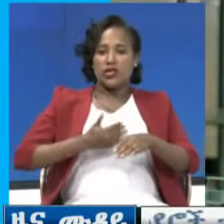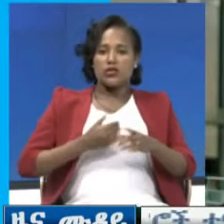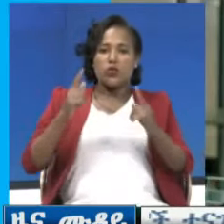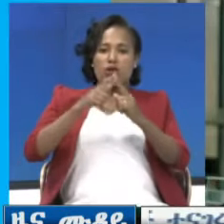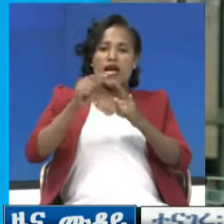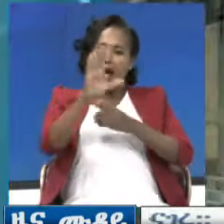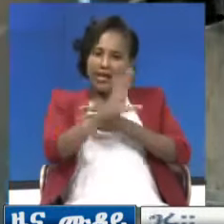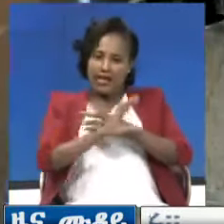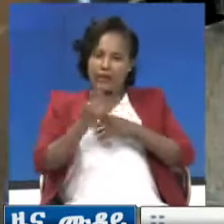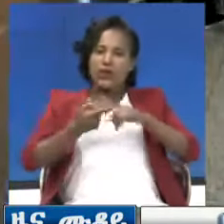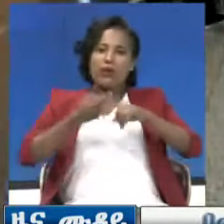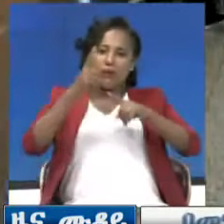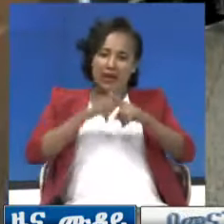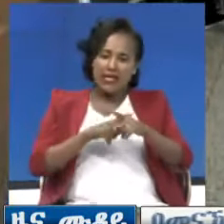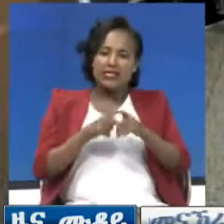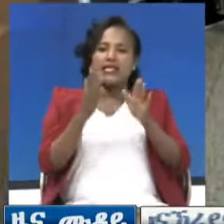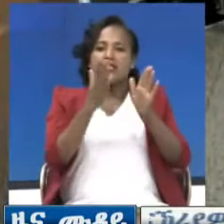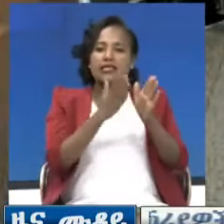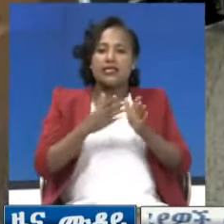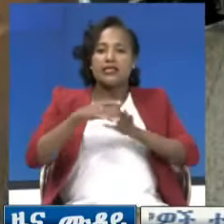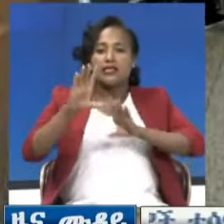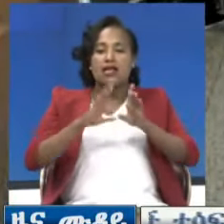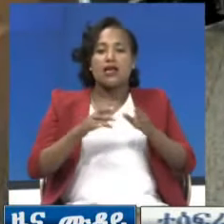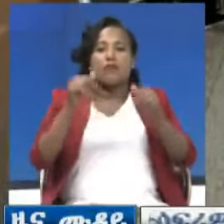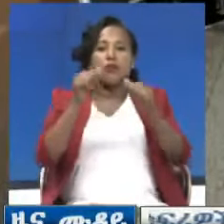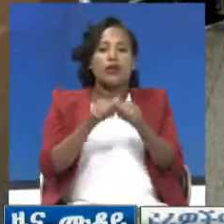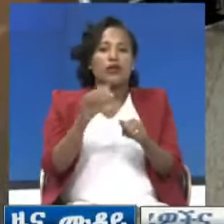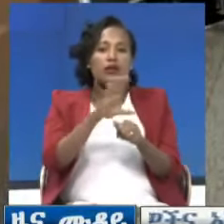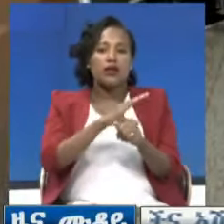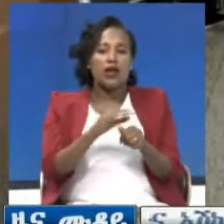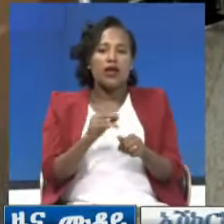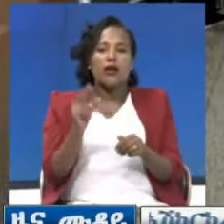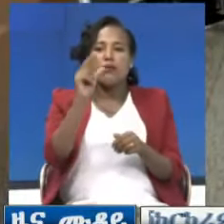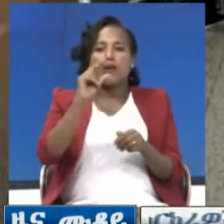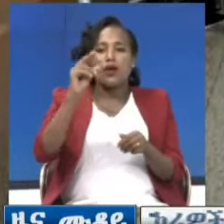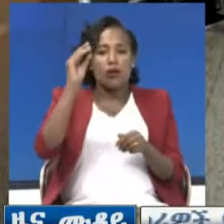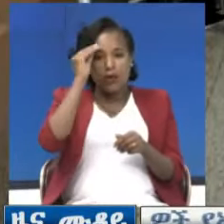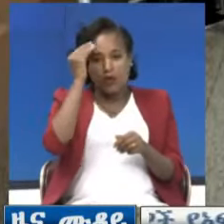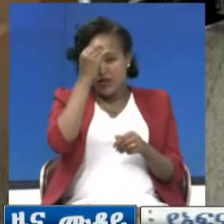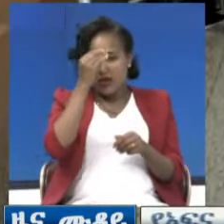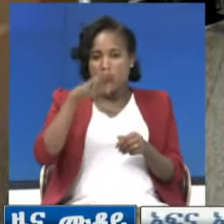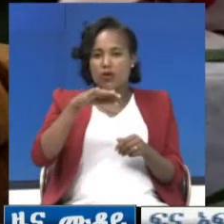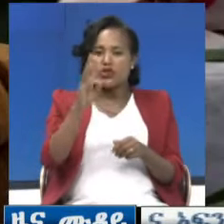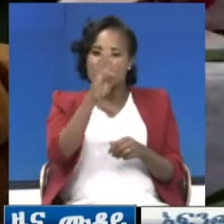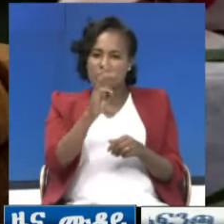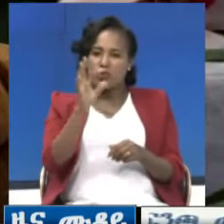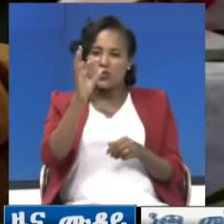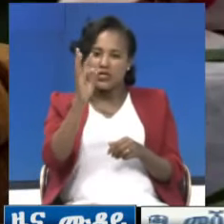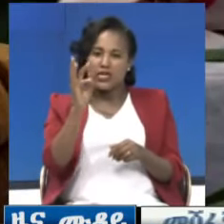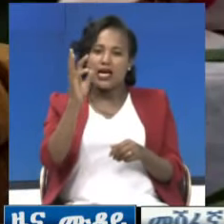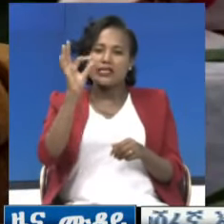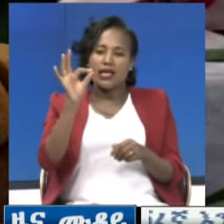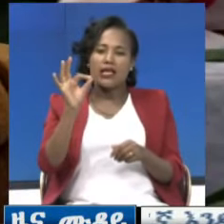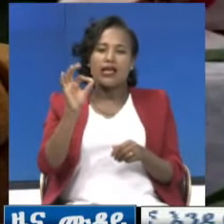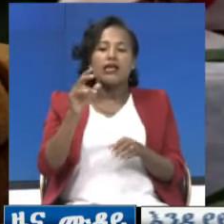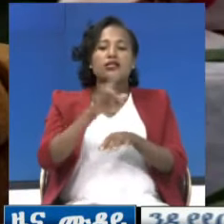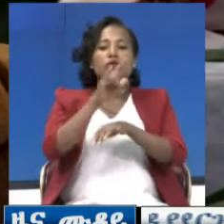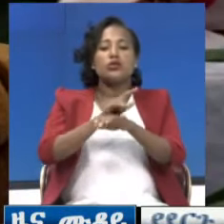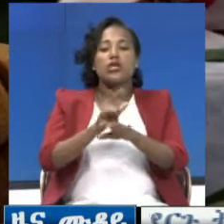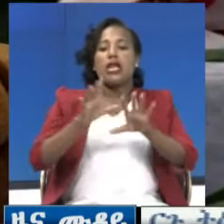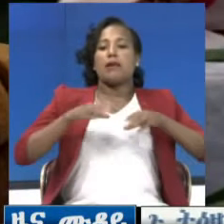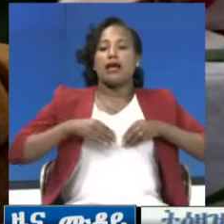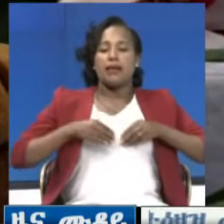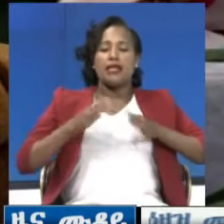ወደ ሀገራቸው ለመመለስ ዝግጅት ሲደረግ መቆየቱንና ቤይሩት የሚገኙ 669 ዜጎቻችን